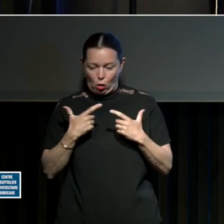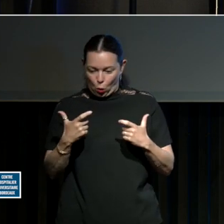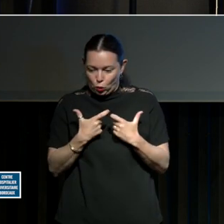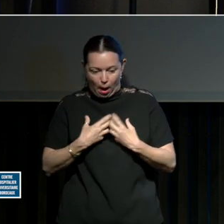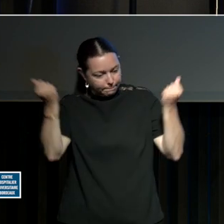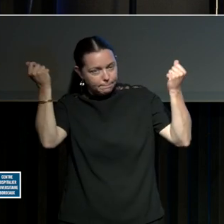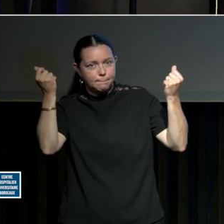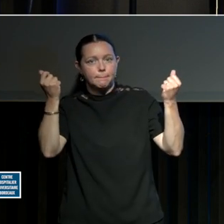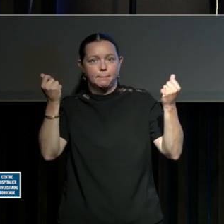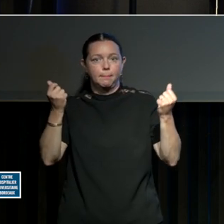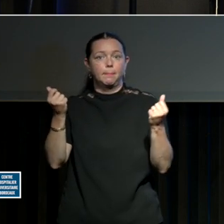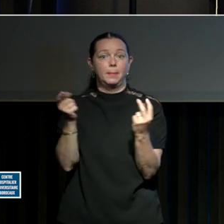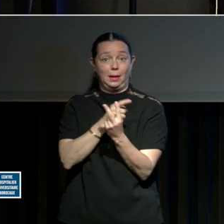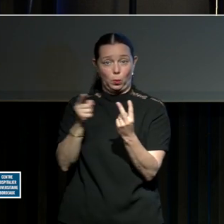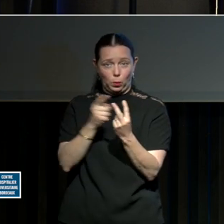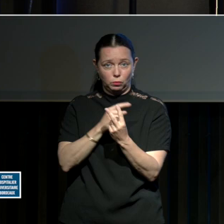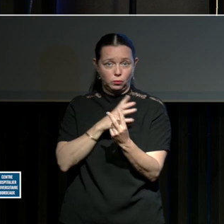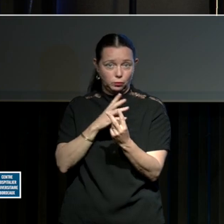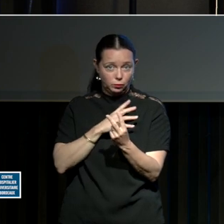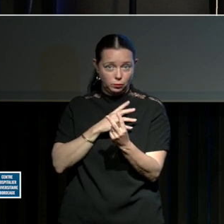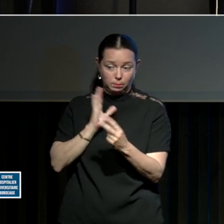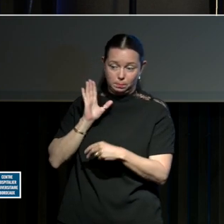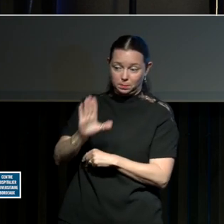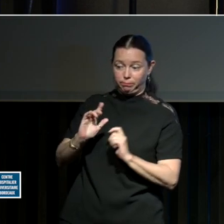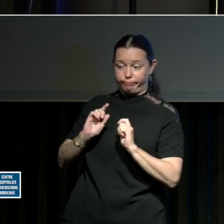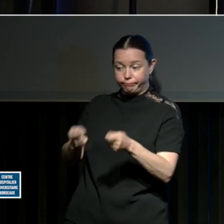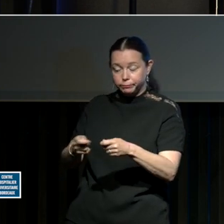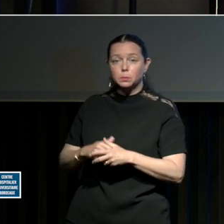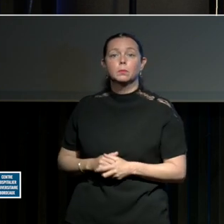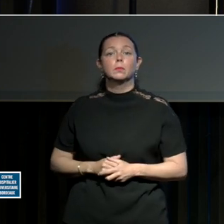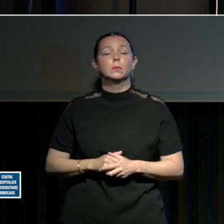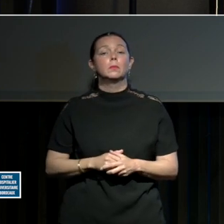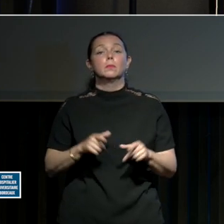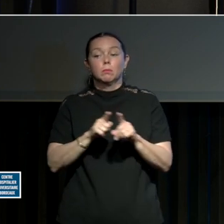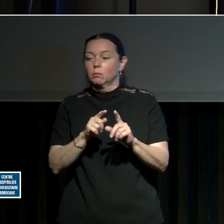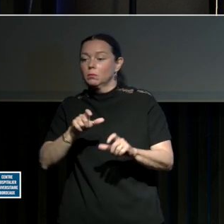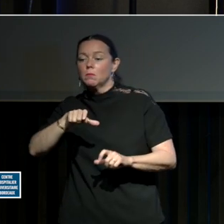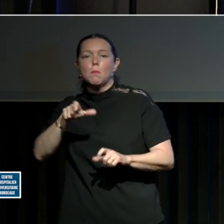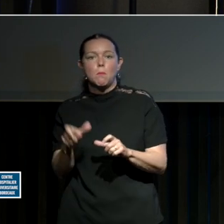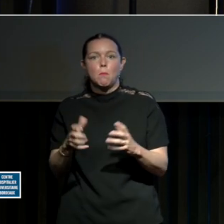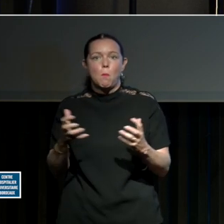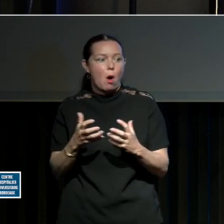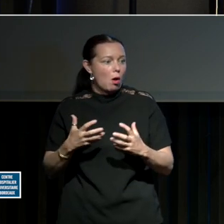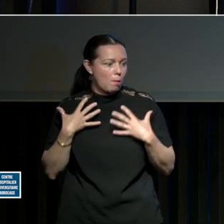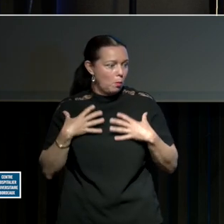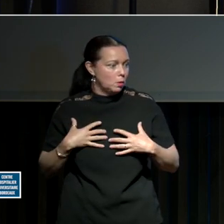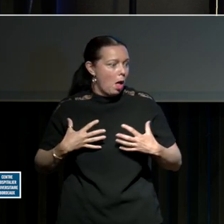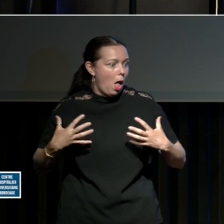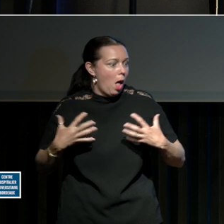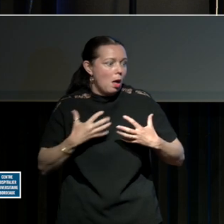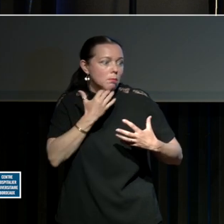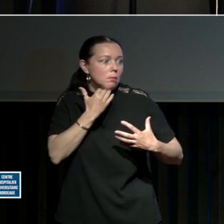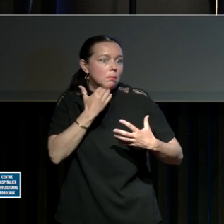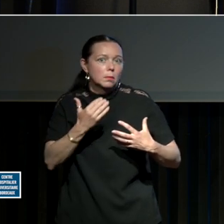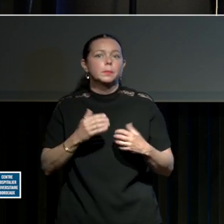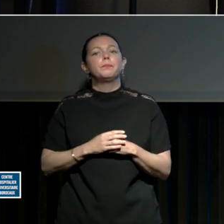de craving. Et de façon consécutive à cette dimension compulsive, à cet emballement du comportement, on va avoir